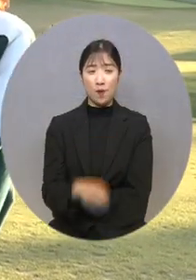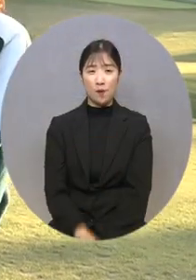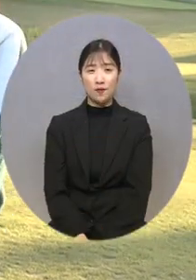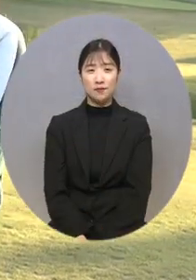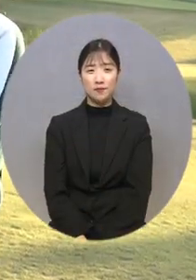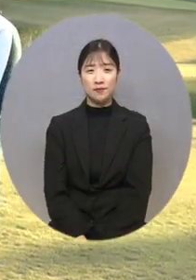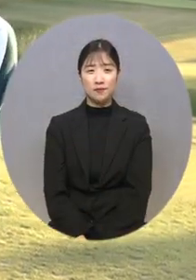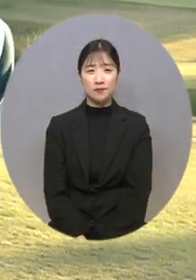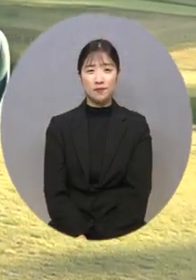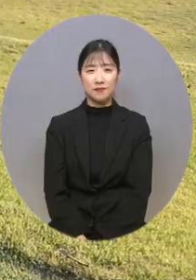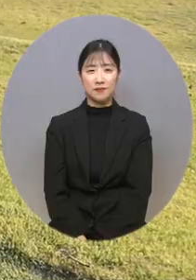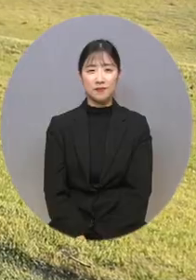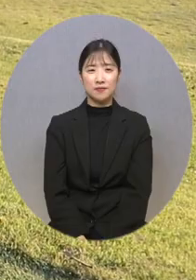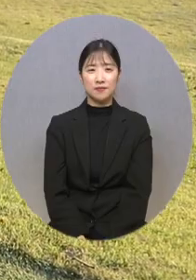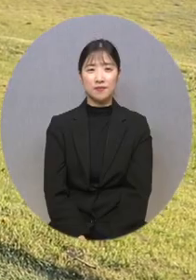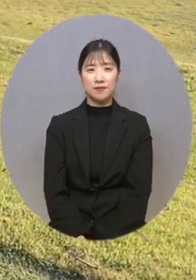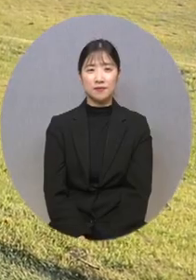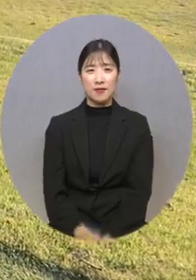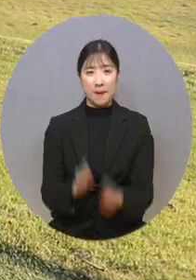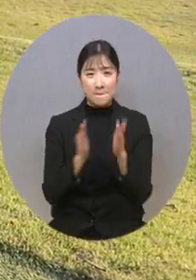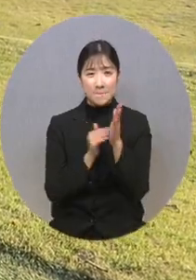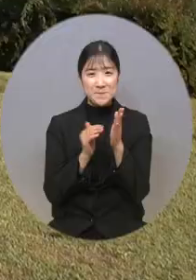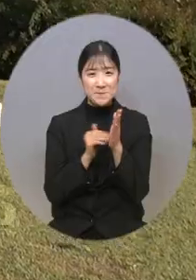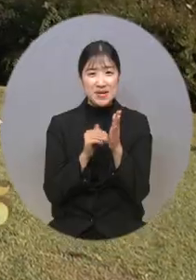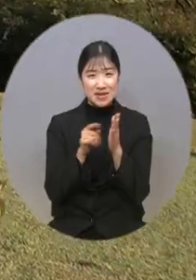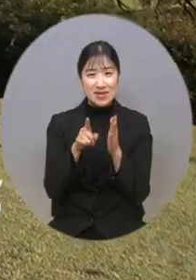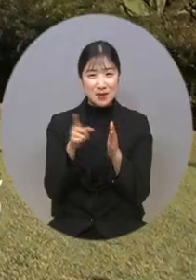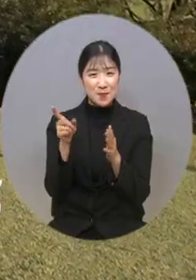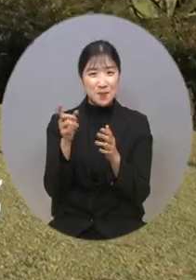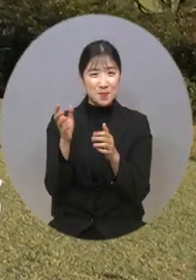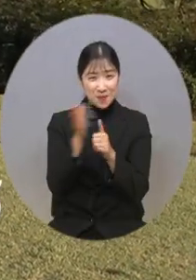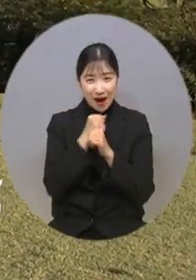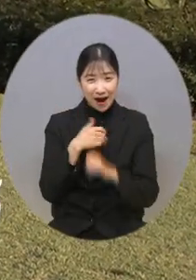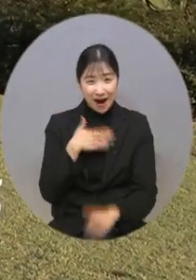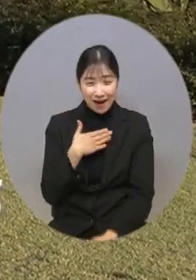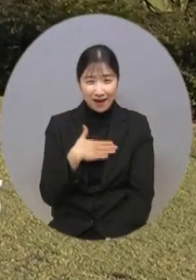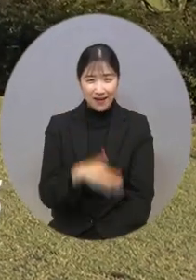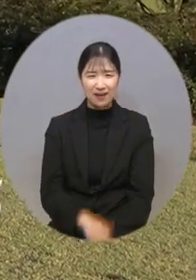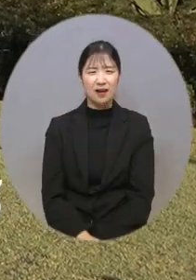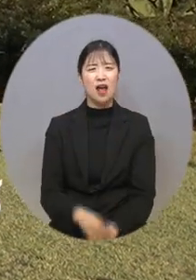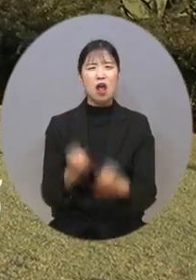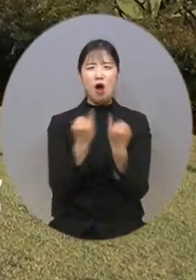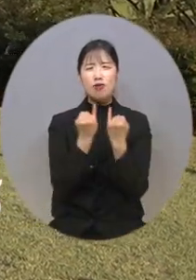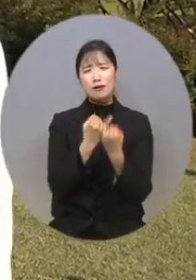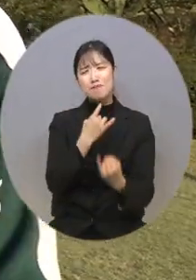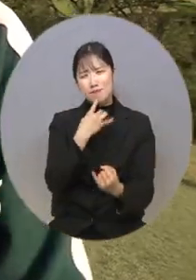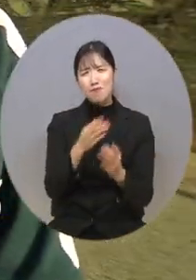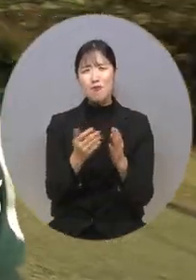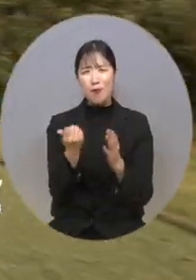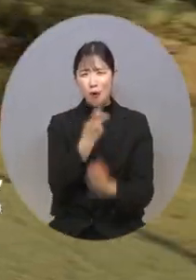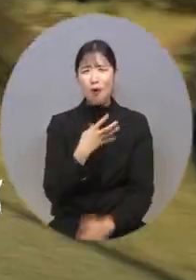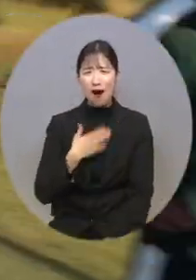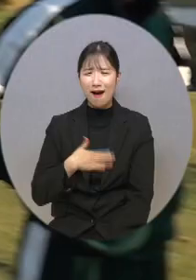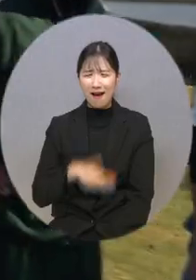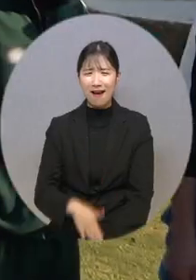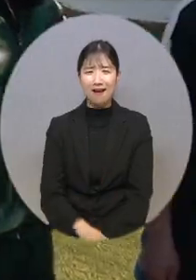하고. 비밀을 알고 오세요. 이 여자분들만 결국 이 번호를 알고 있네.